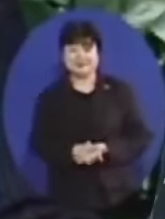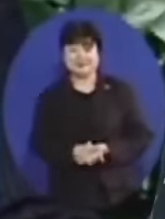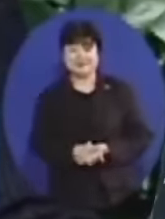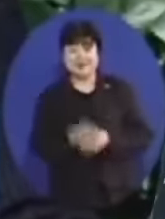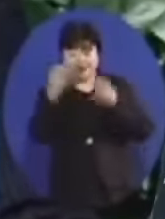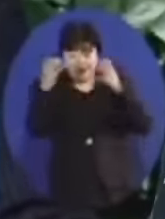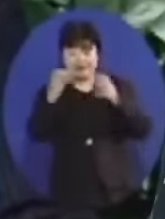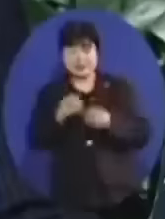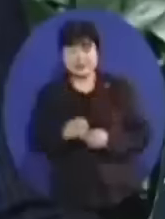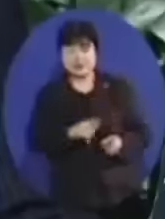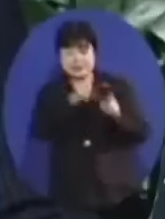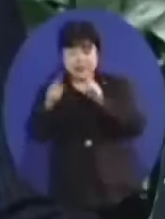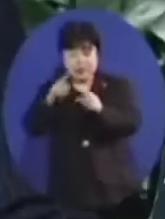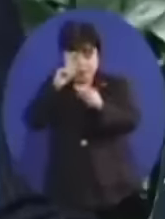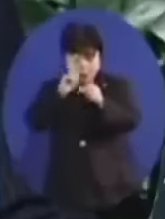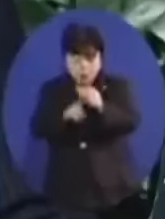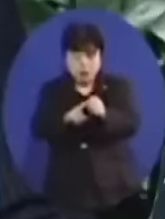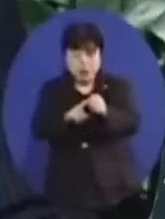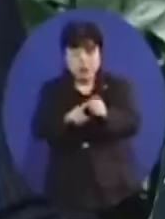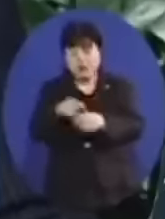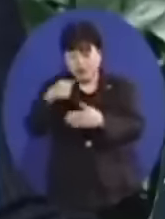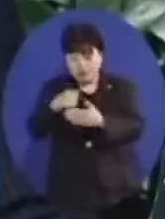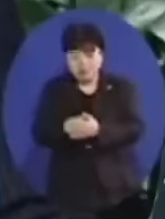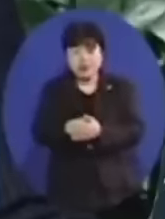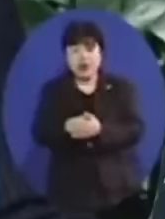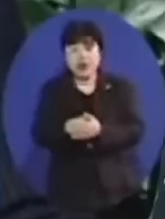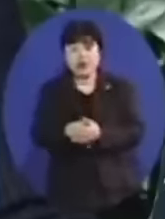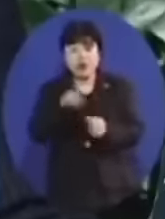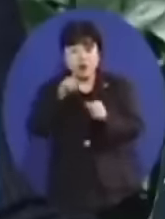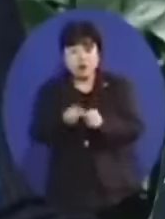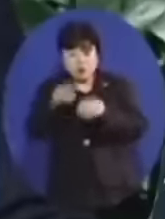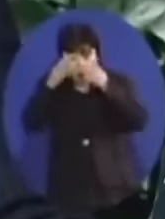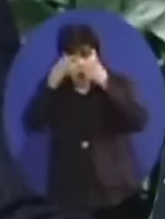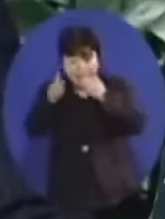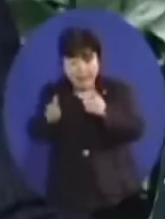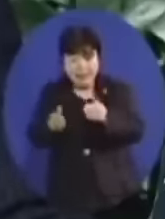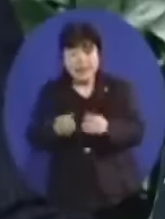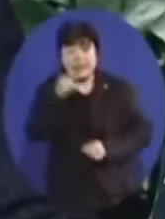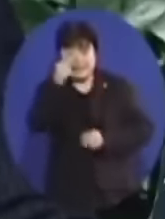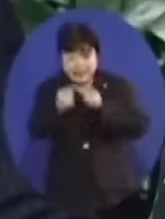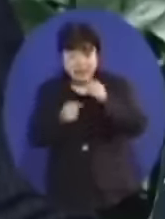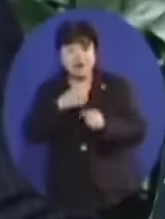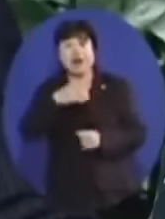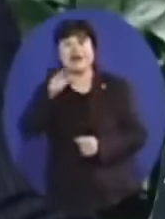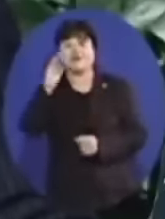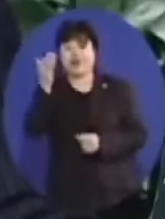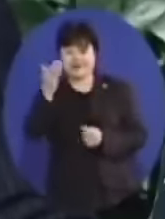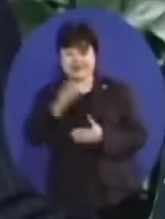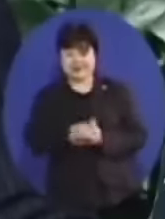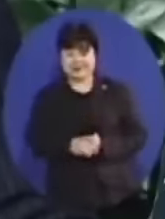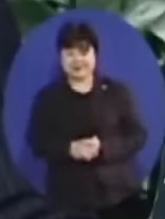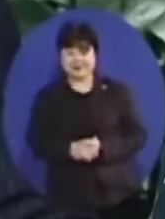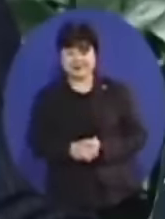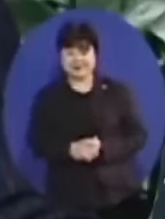어릴 때부터 삶의 목표를 정하고서 그 목표를 향해서 나아가라.